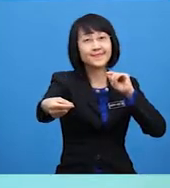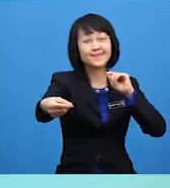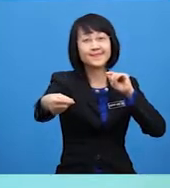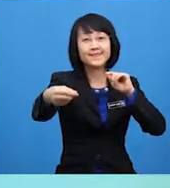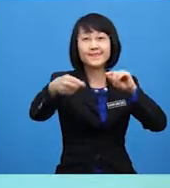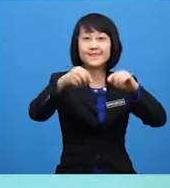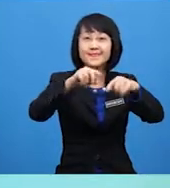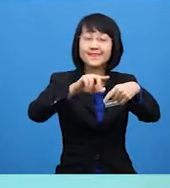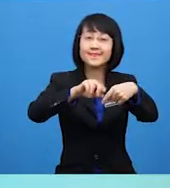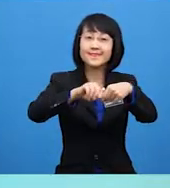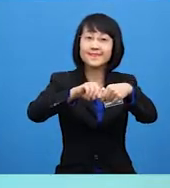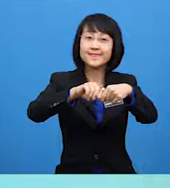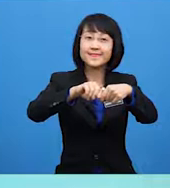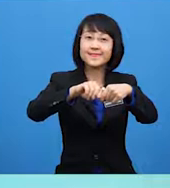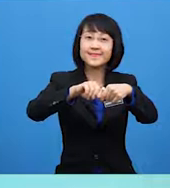empat